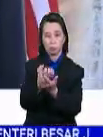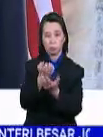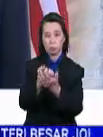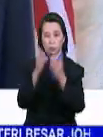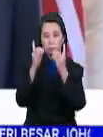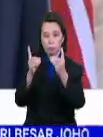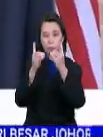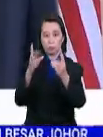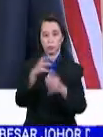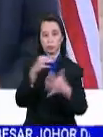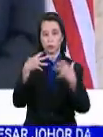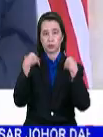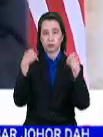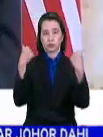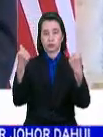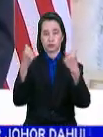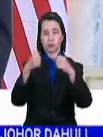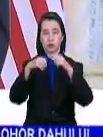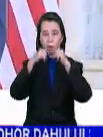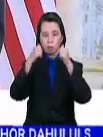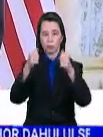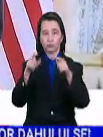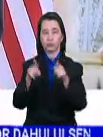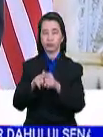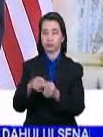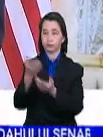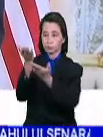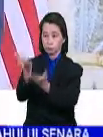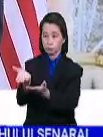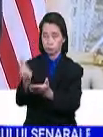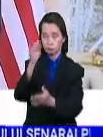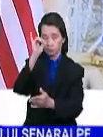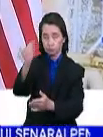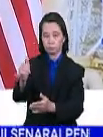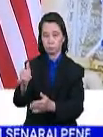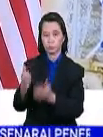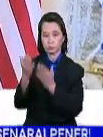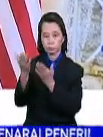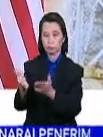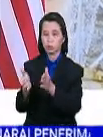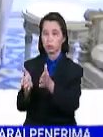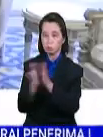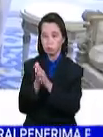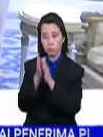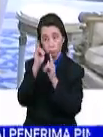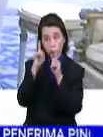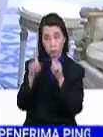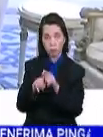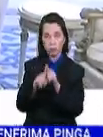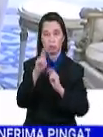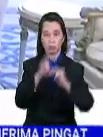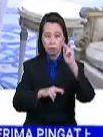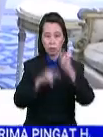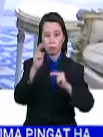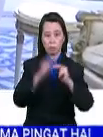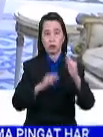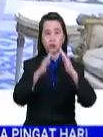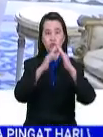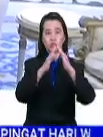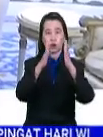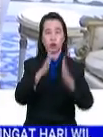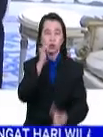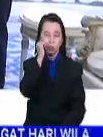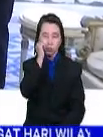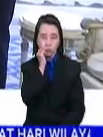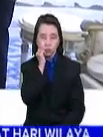pendidikan dan kesehatan awam turut dikemukakan dalam kunjungan tersebut ialah memohon persetujuan bagi pembinaan rumah orangtua